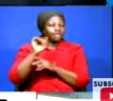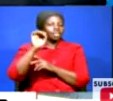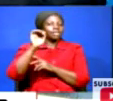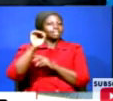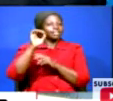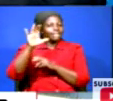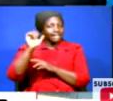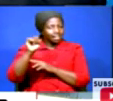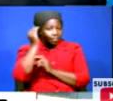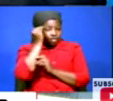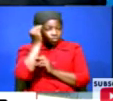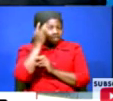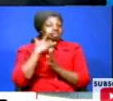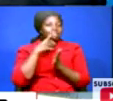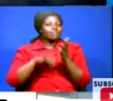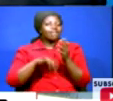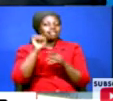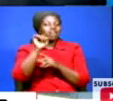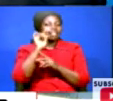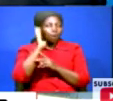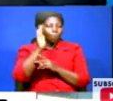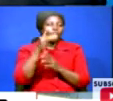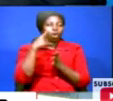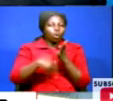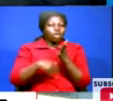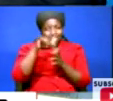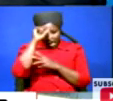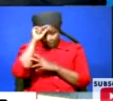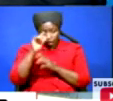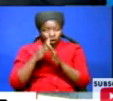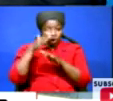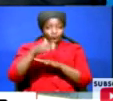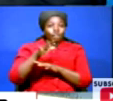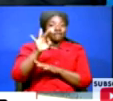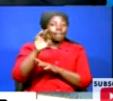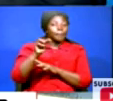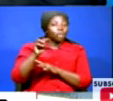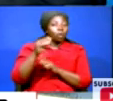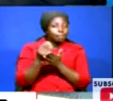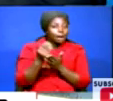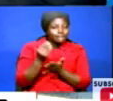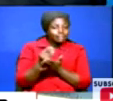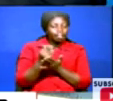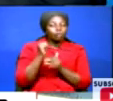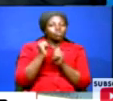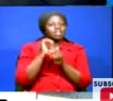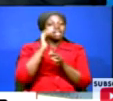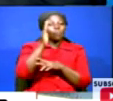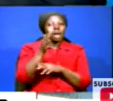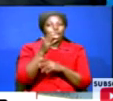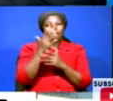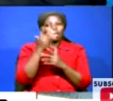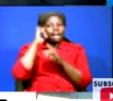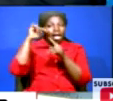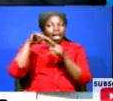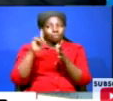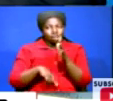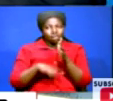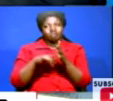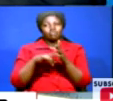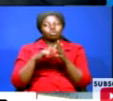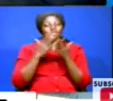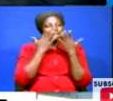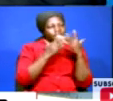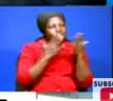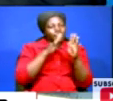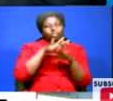ambayo itagharimu serikali zaidi ya shilingi bilioni 3 inafuatia kukamilika kwa utathmini wa shule zote za msingi kubainisha iwapo